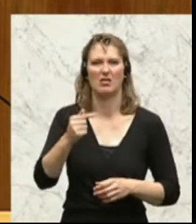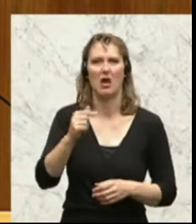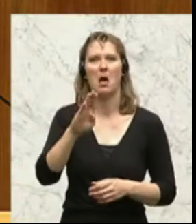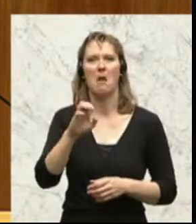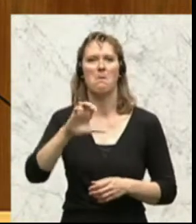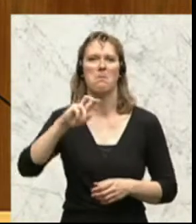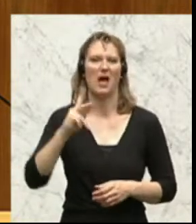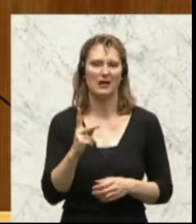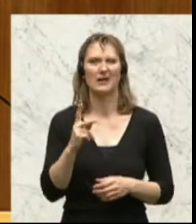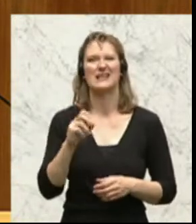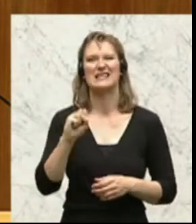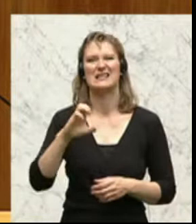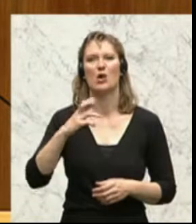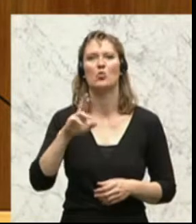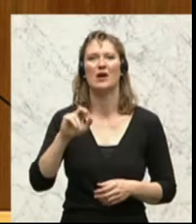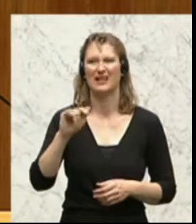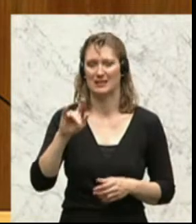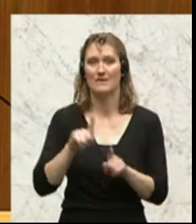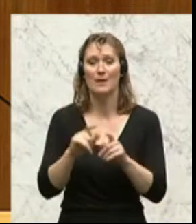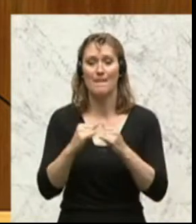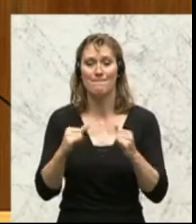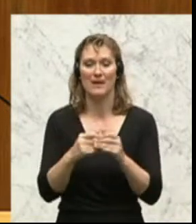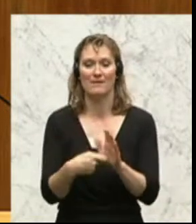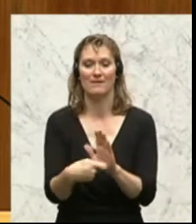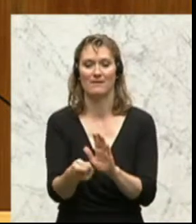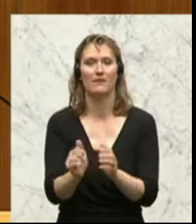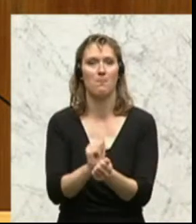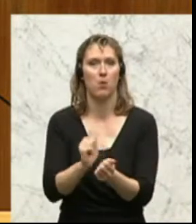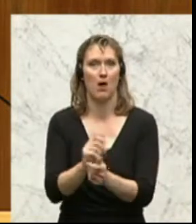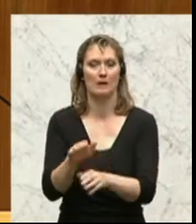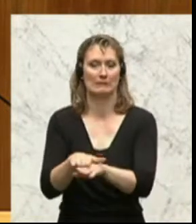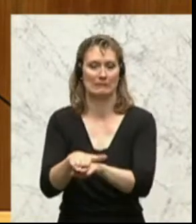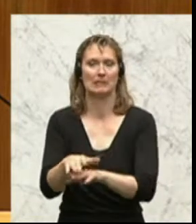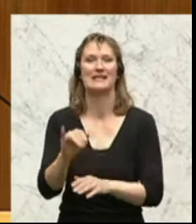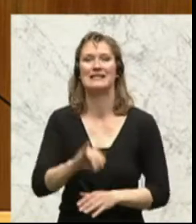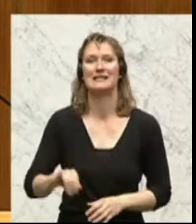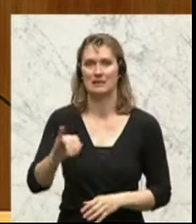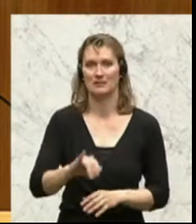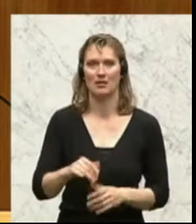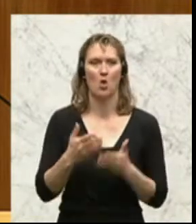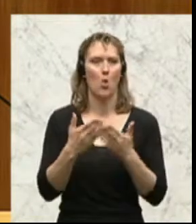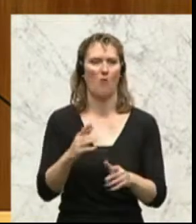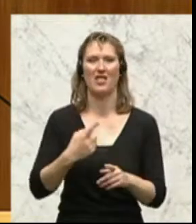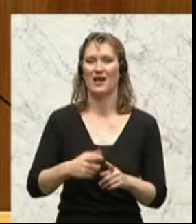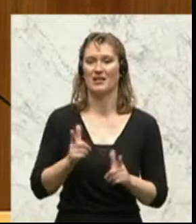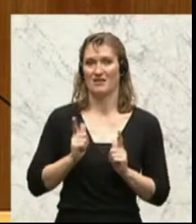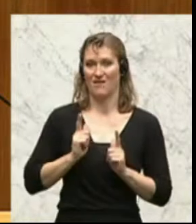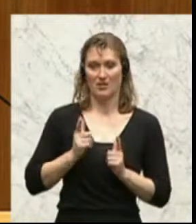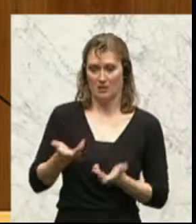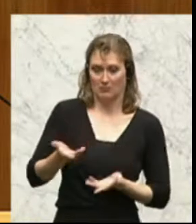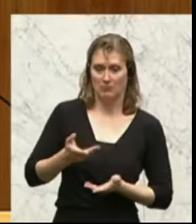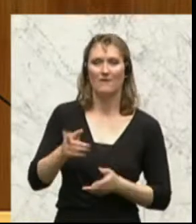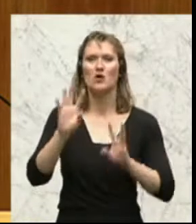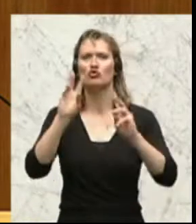Verbriefungsmarkt. Da handelt es sich um verzinste Wertpapiere für offene Kreditforderungen, die schön verschachtelt